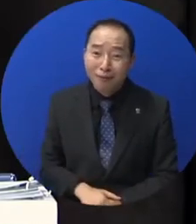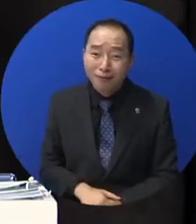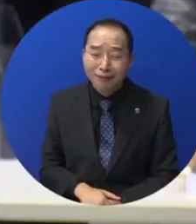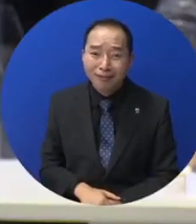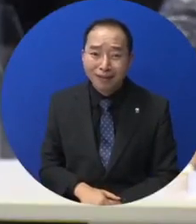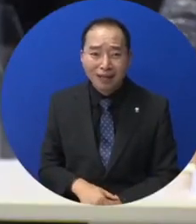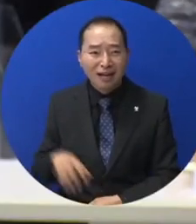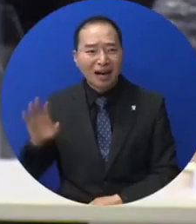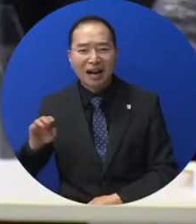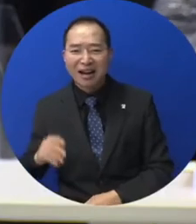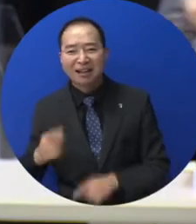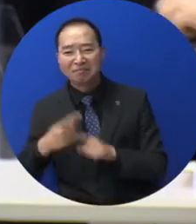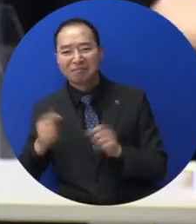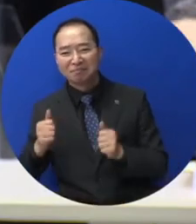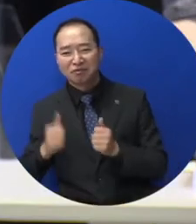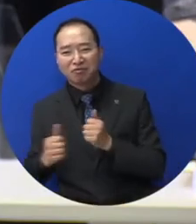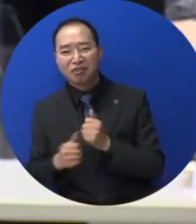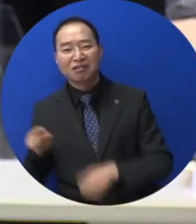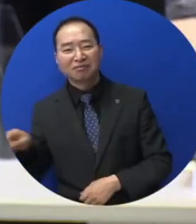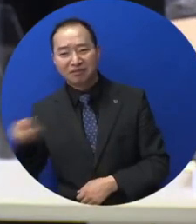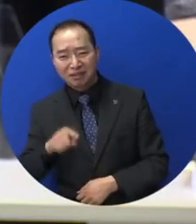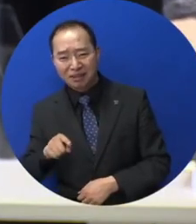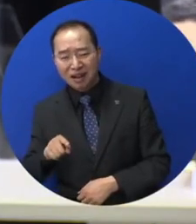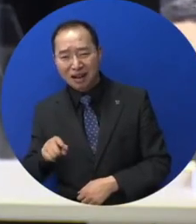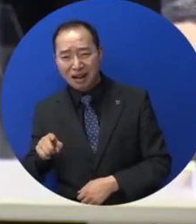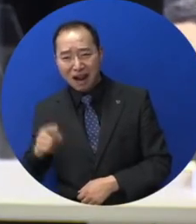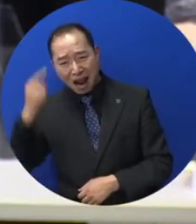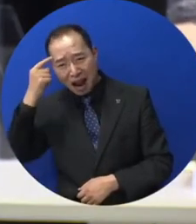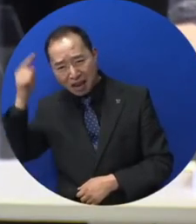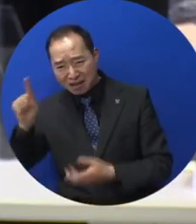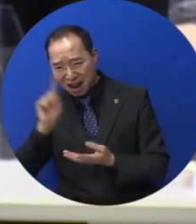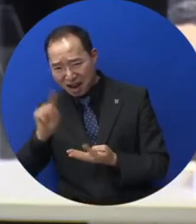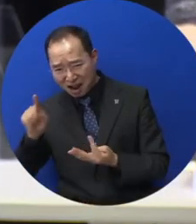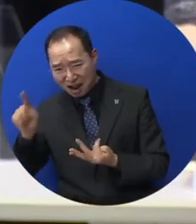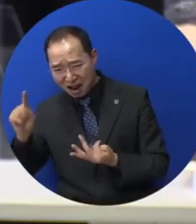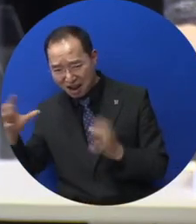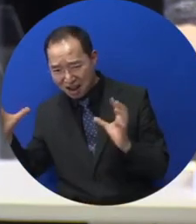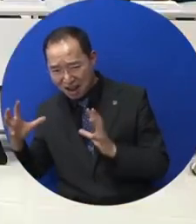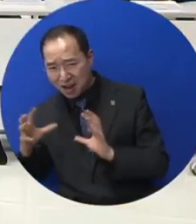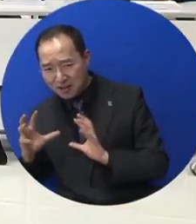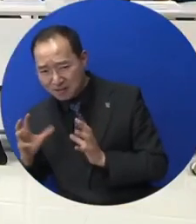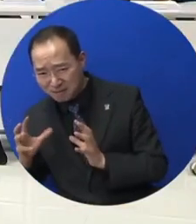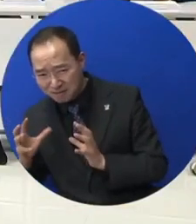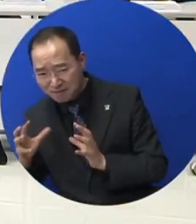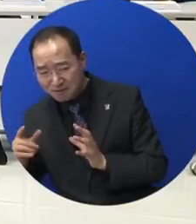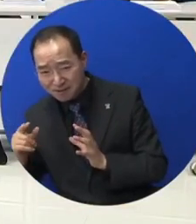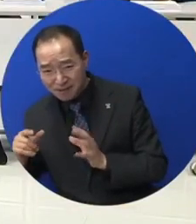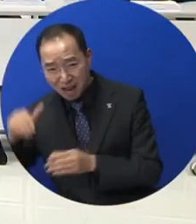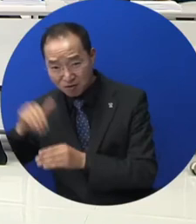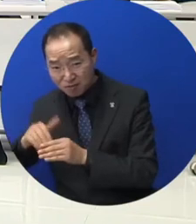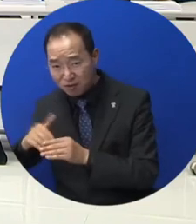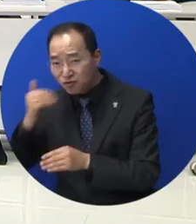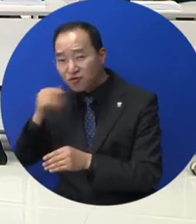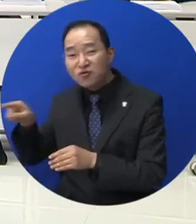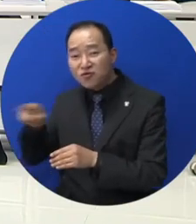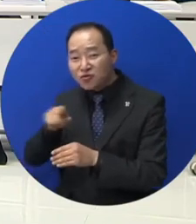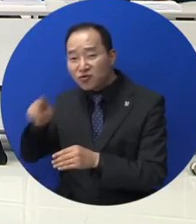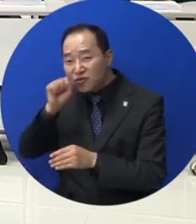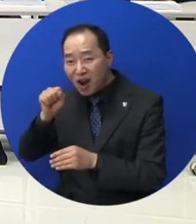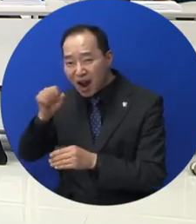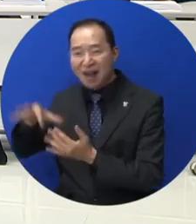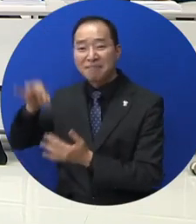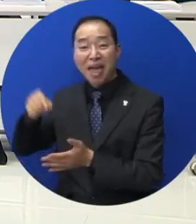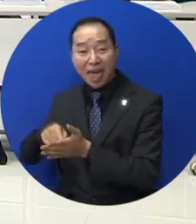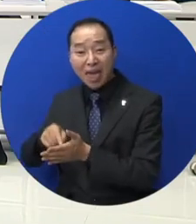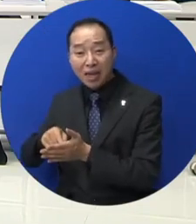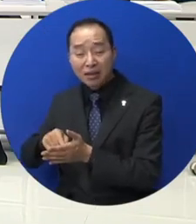우리 공관위원들께서 예. 한 사람이 한 가지씩 아이디어를 내기로 해가지고 예예. 그것을 다 투표를 해서 선택이 되는데 이